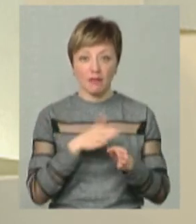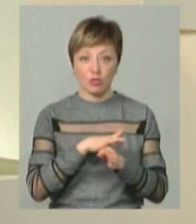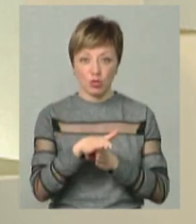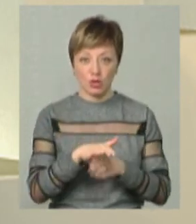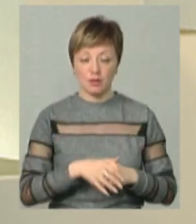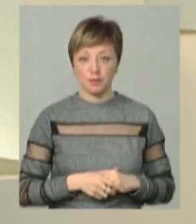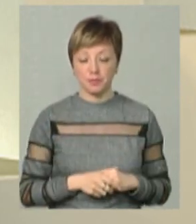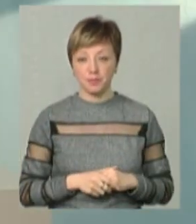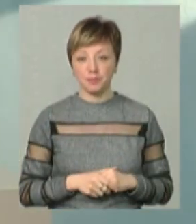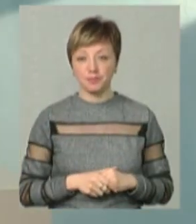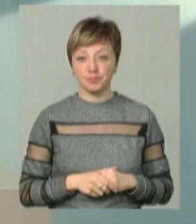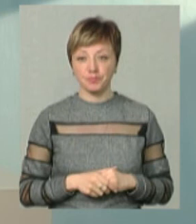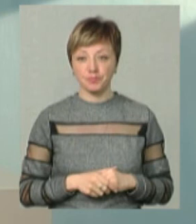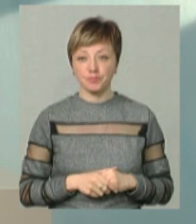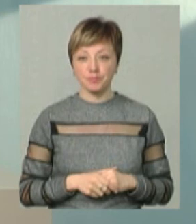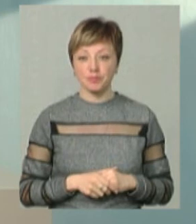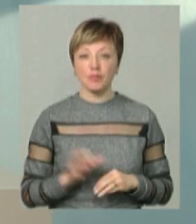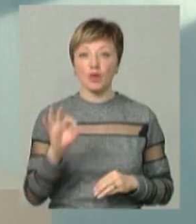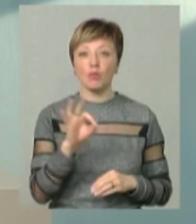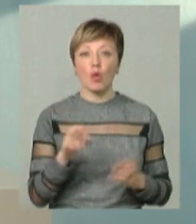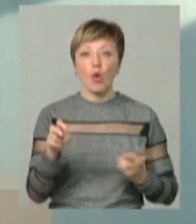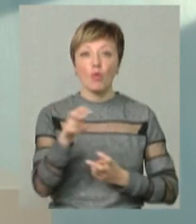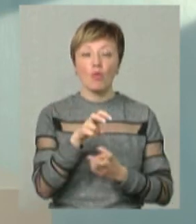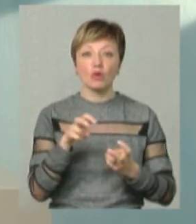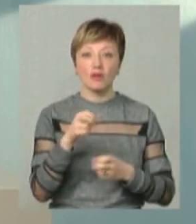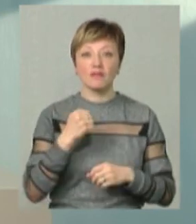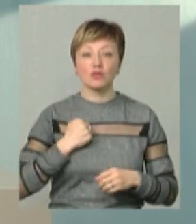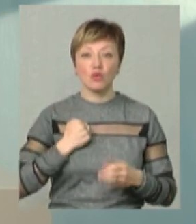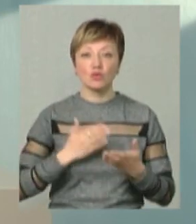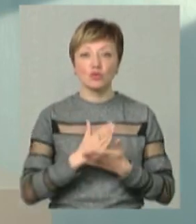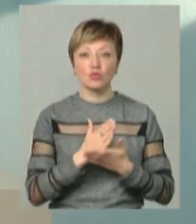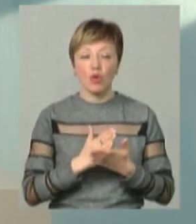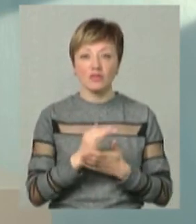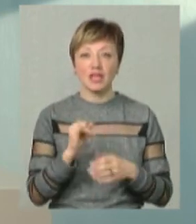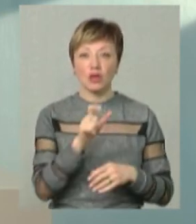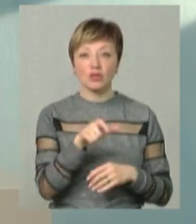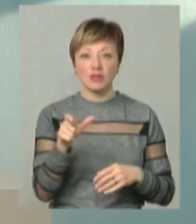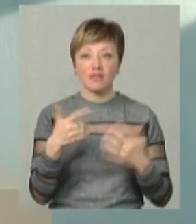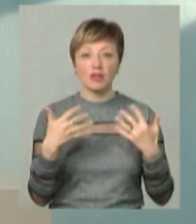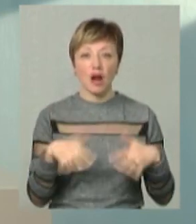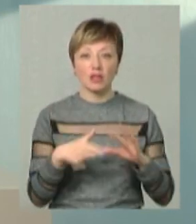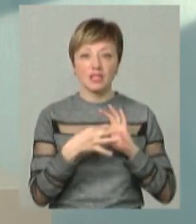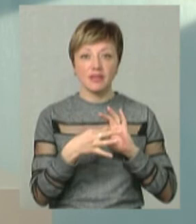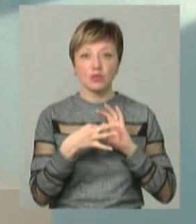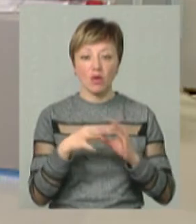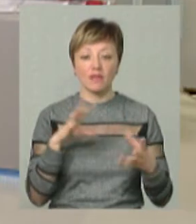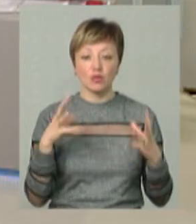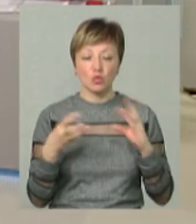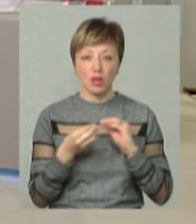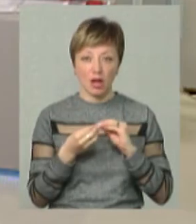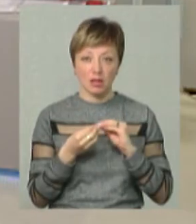відбулись. Щодо пошуку військовослужбовців та цивільних осіб, з якими втрачено зв'язок в